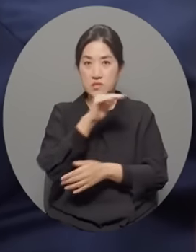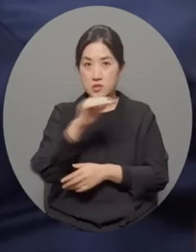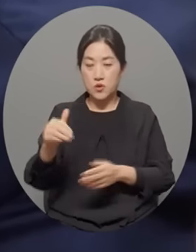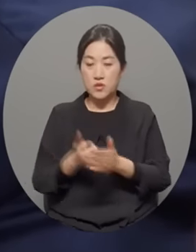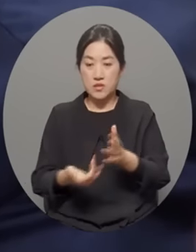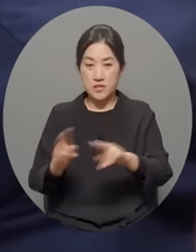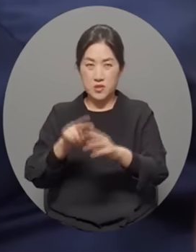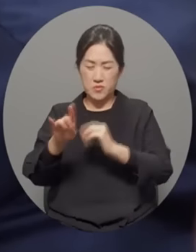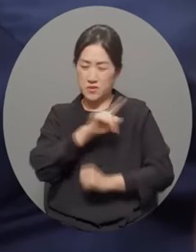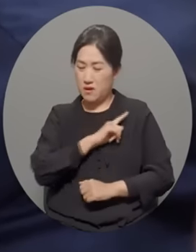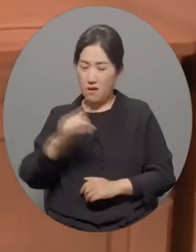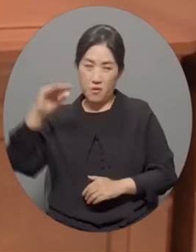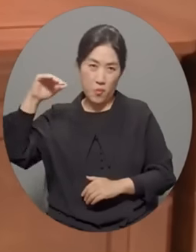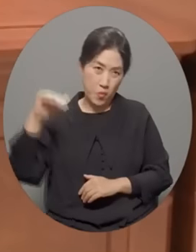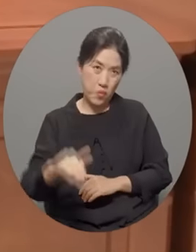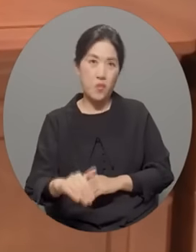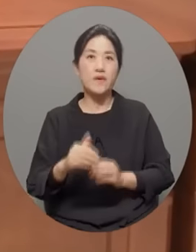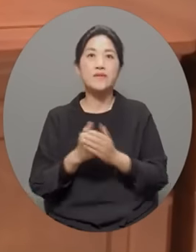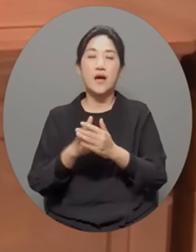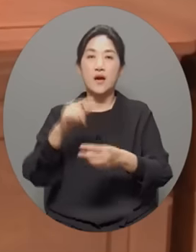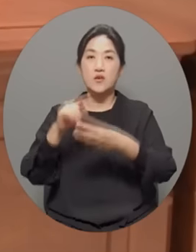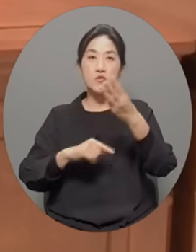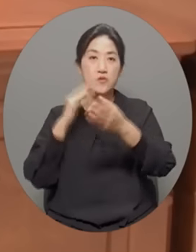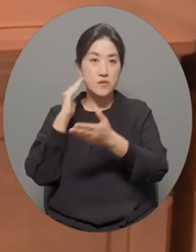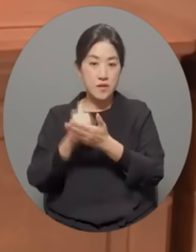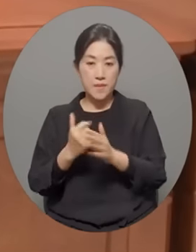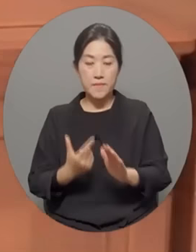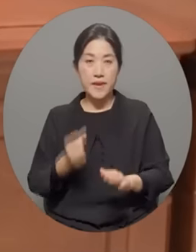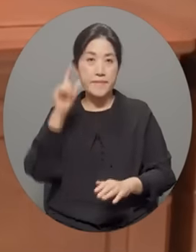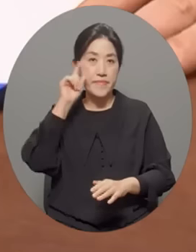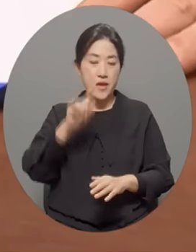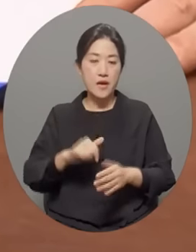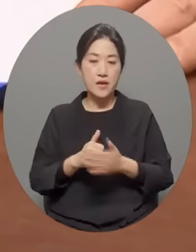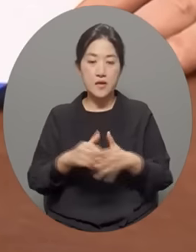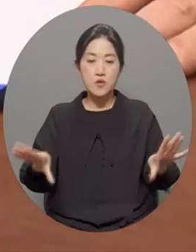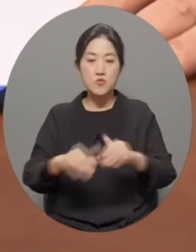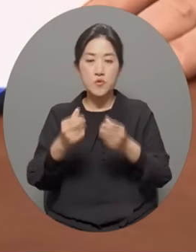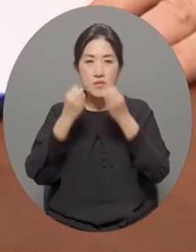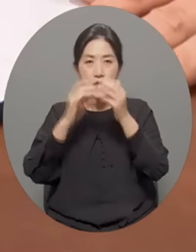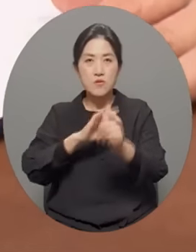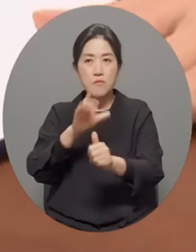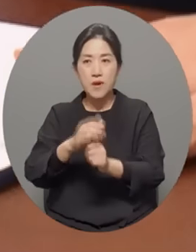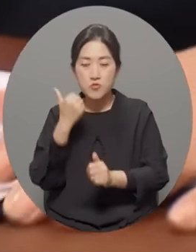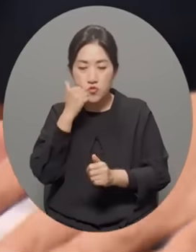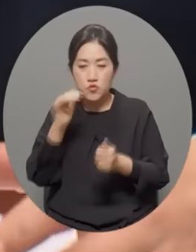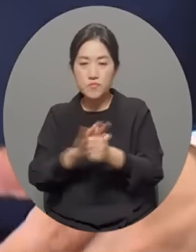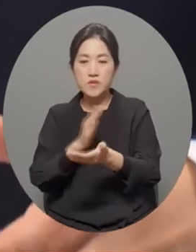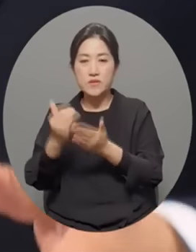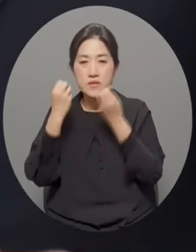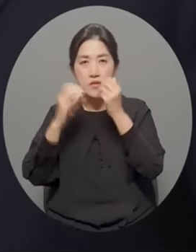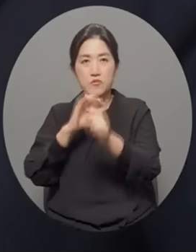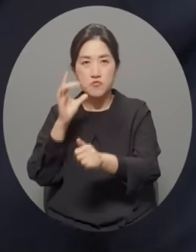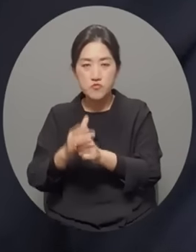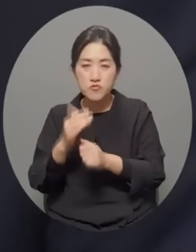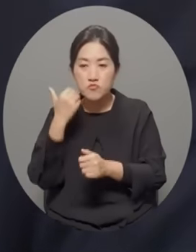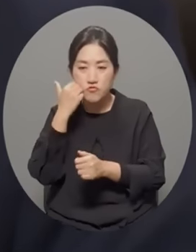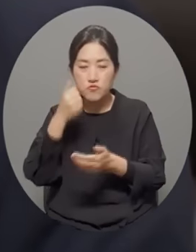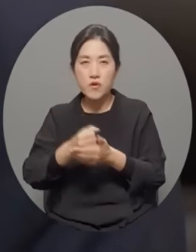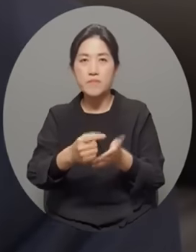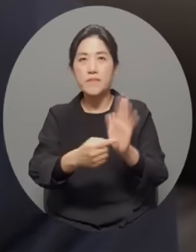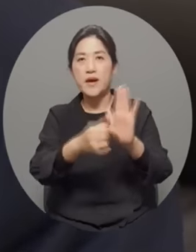이후 최저칩니다 윤 대통령은 이르면 내일 후임총리 지명자와 비서실장을 발표할 전망입니다